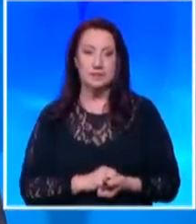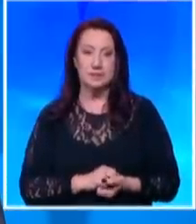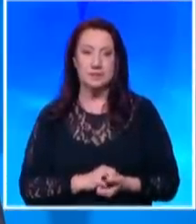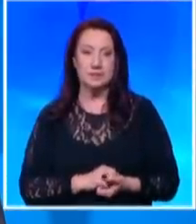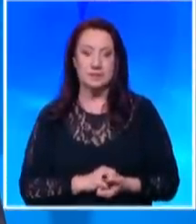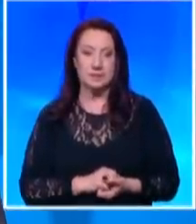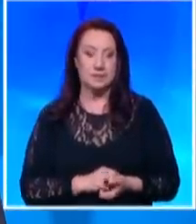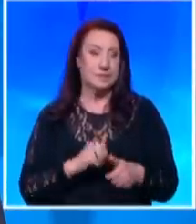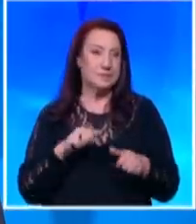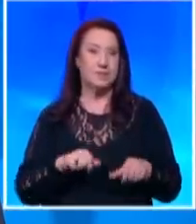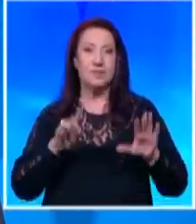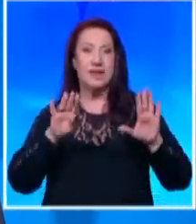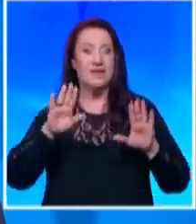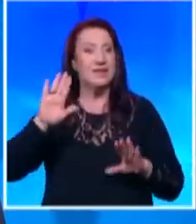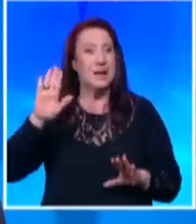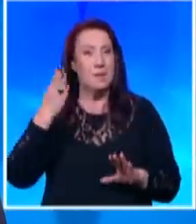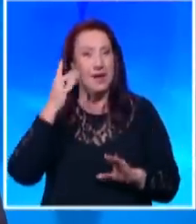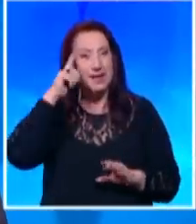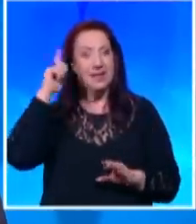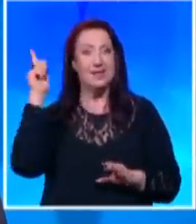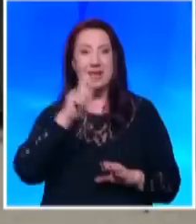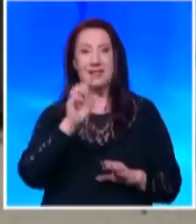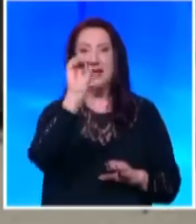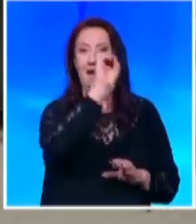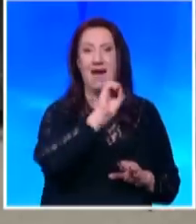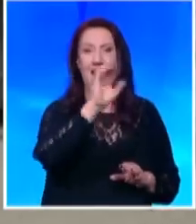9 май – Ден на Европа и Ден на победата.